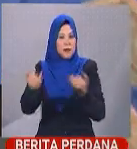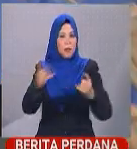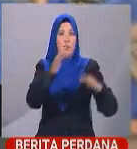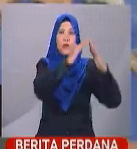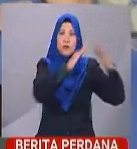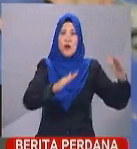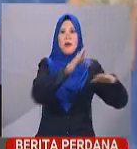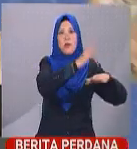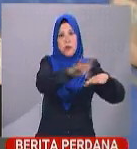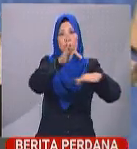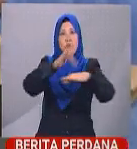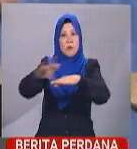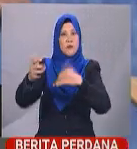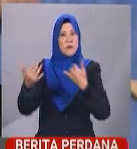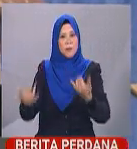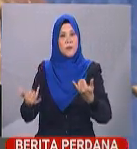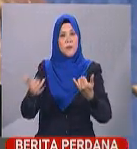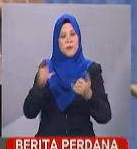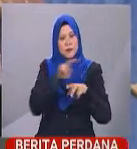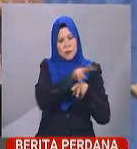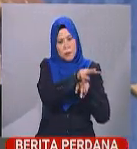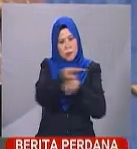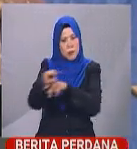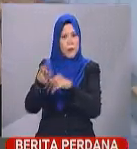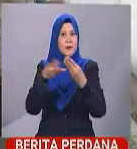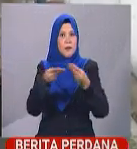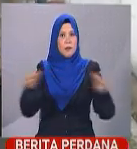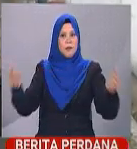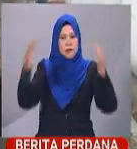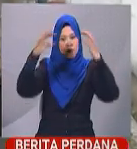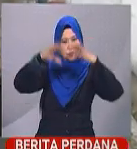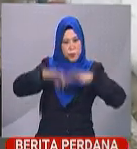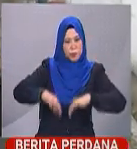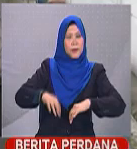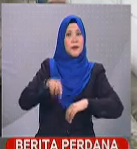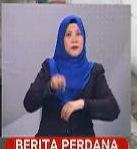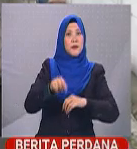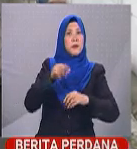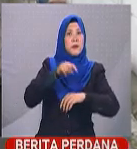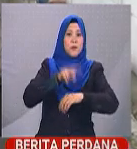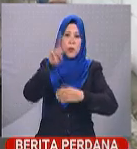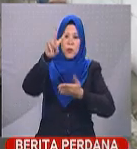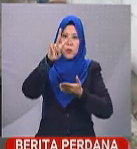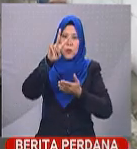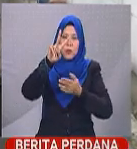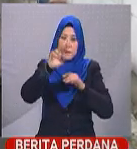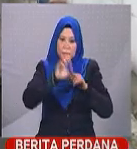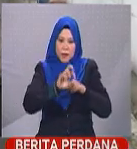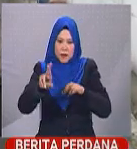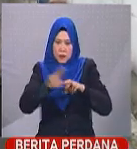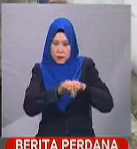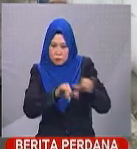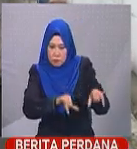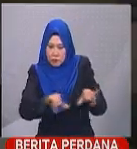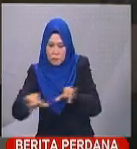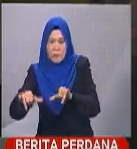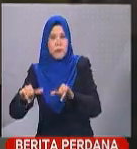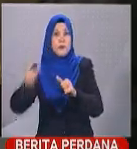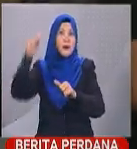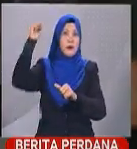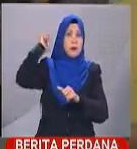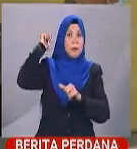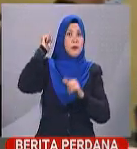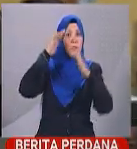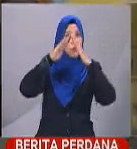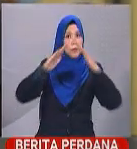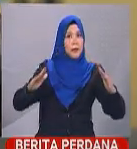dikosongkan. Pemerhatian juga mendapati tanah runtuh itu berlaku kira-kira 2 meter dari belakang rumah penduduk terlibat